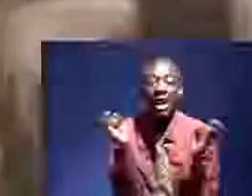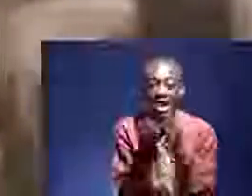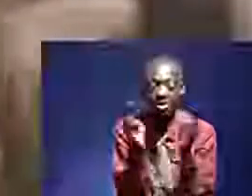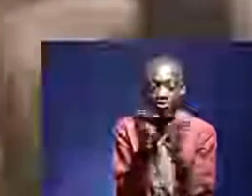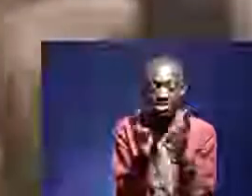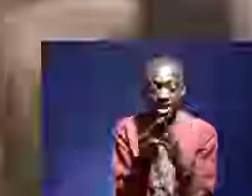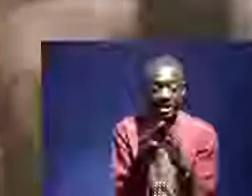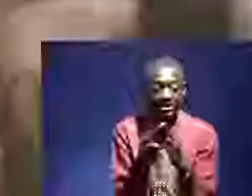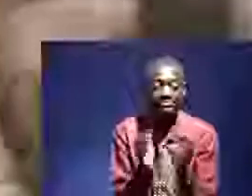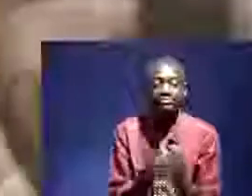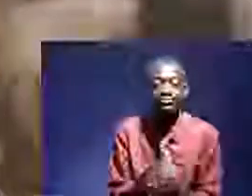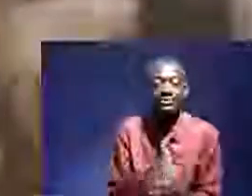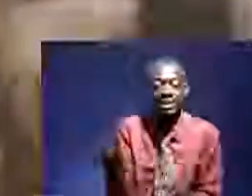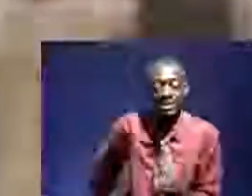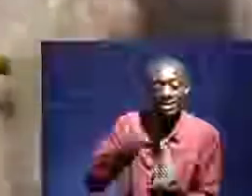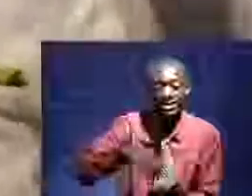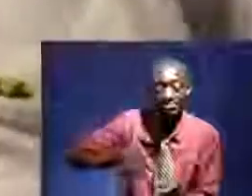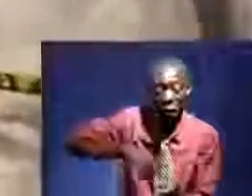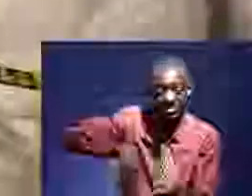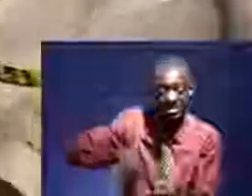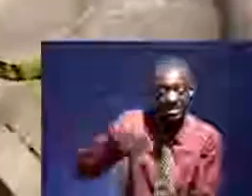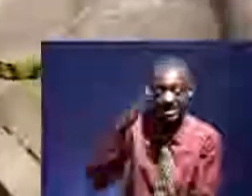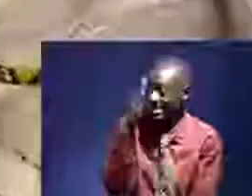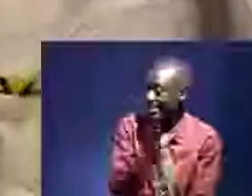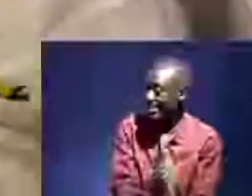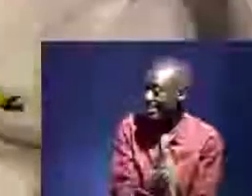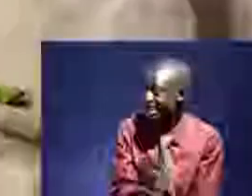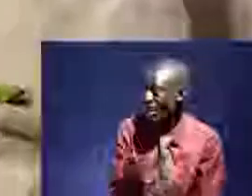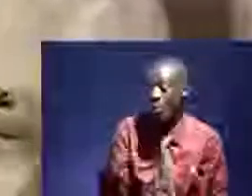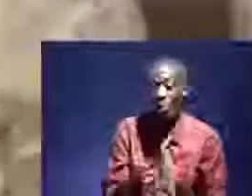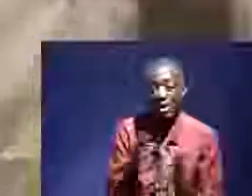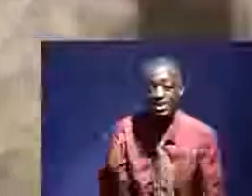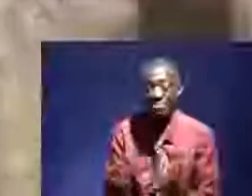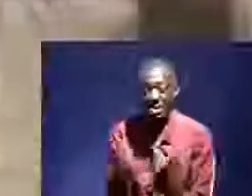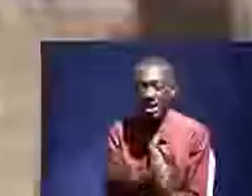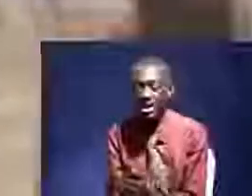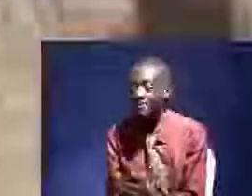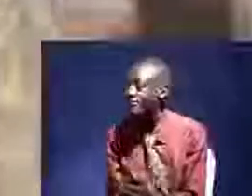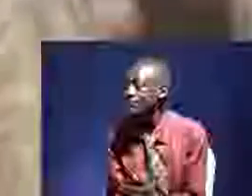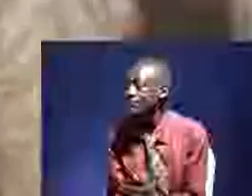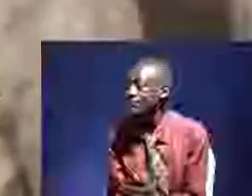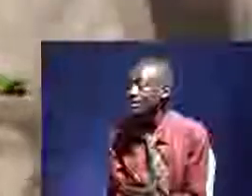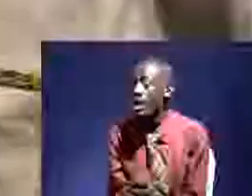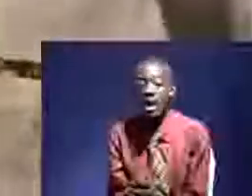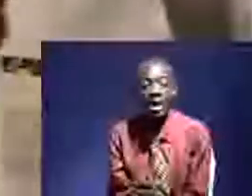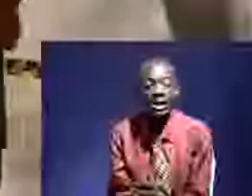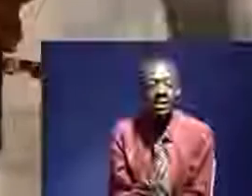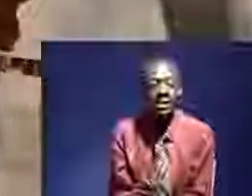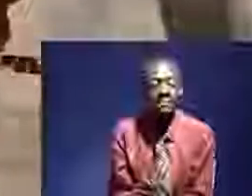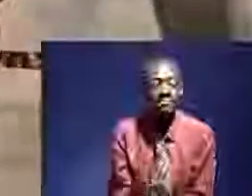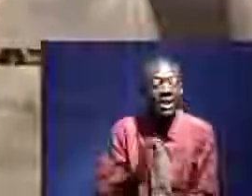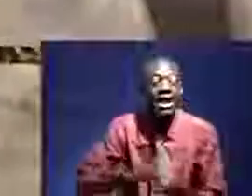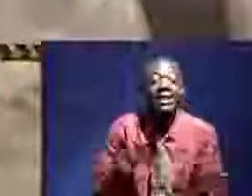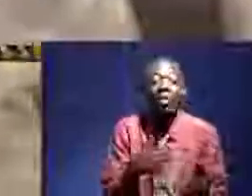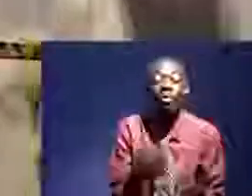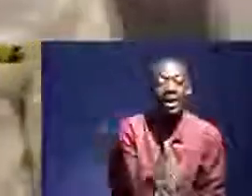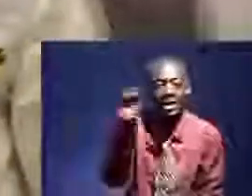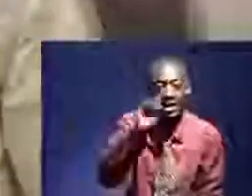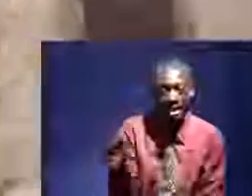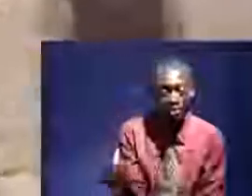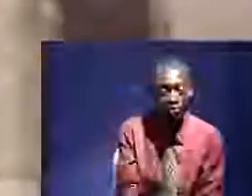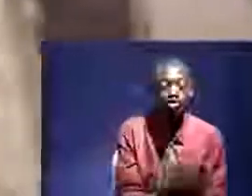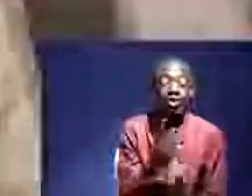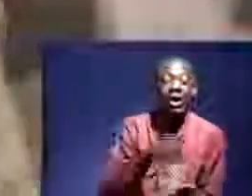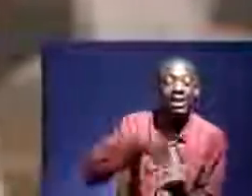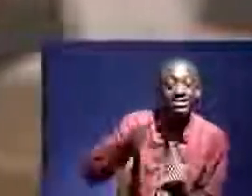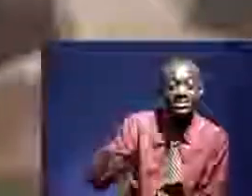kati. Ninaona hawa wanakuja na nyuma yao watajipanga kwaya salasala kutoka kule jijini Dar es Salaam, na baada ya waimbaji hao